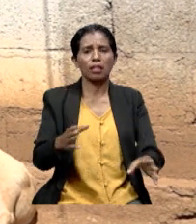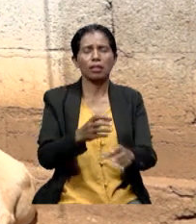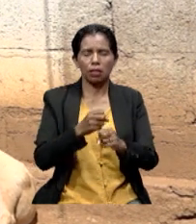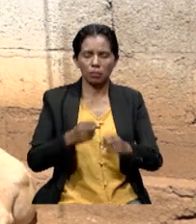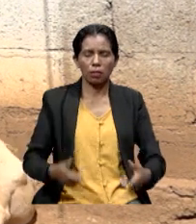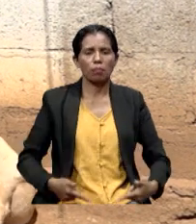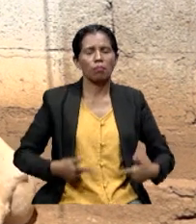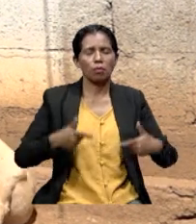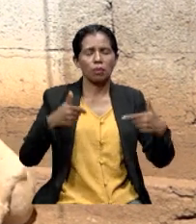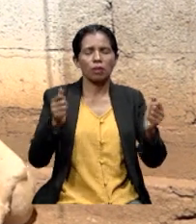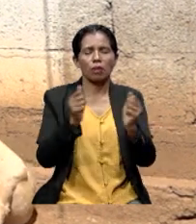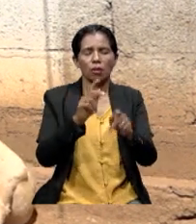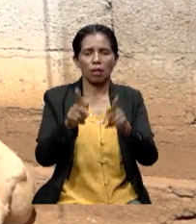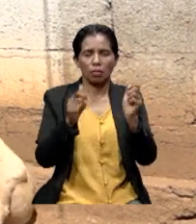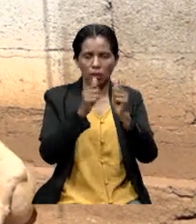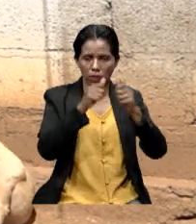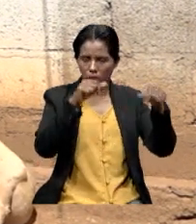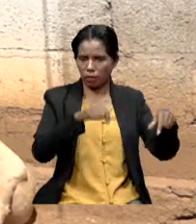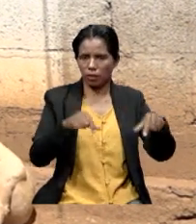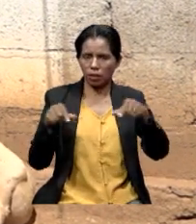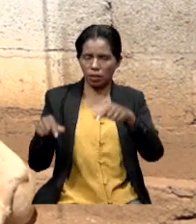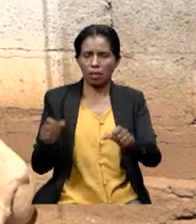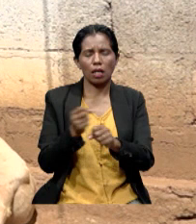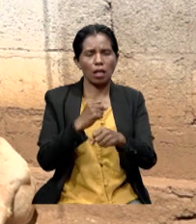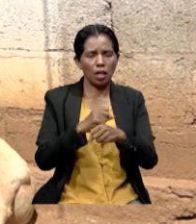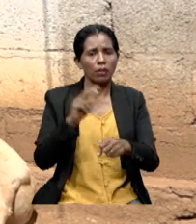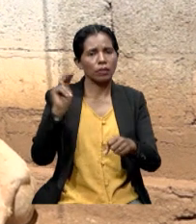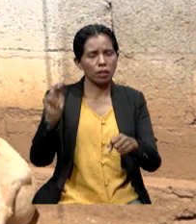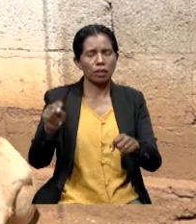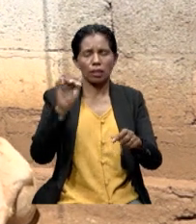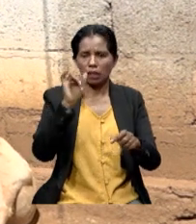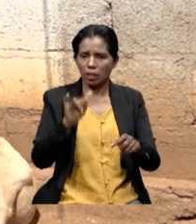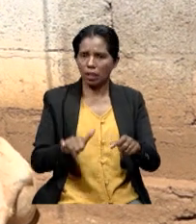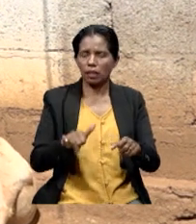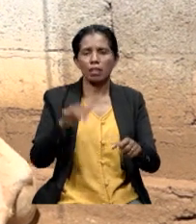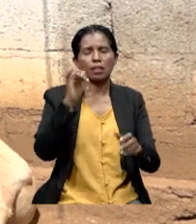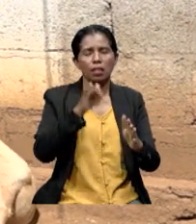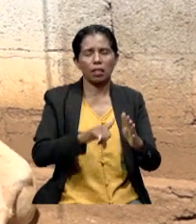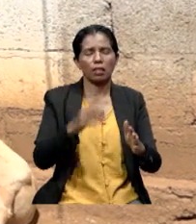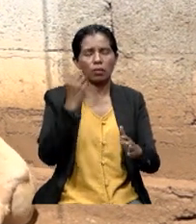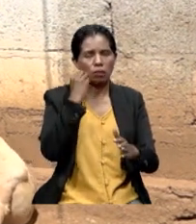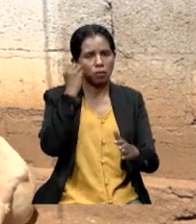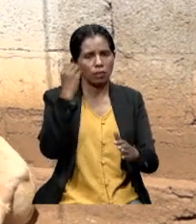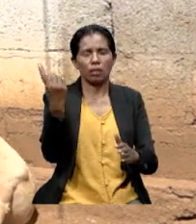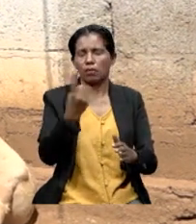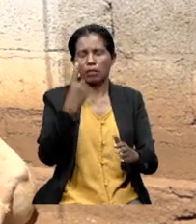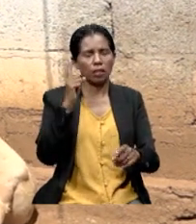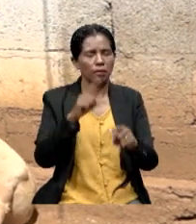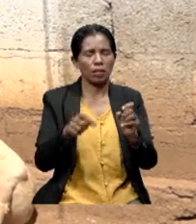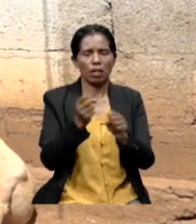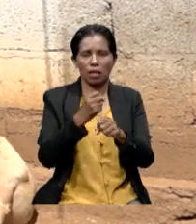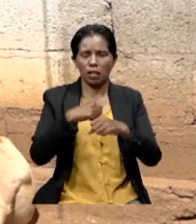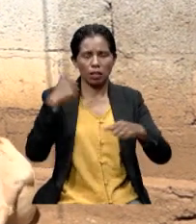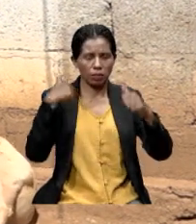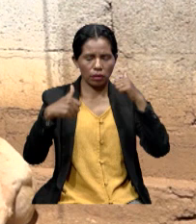ho kondisyon deficiencia. Nebe halonia tenki heladet iha uma, nola bele halo atividade hanesan